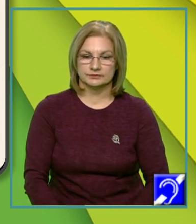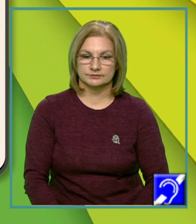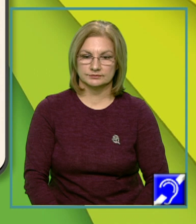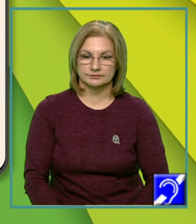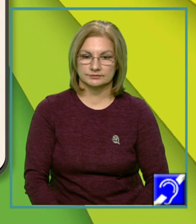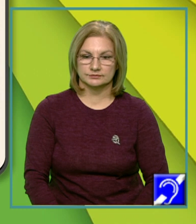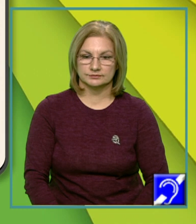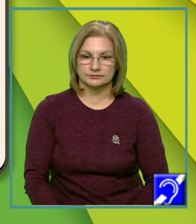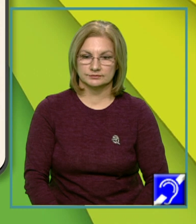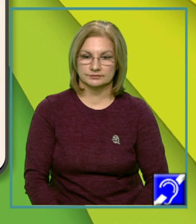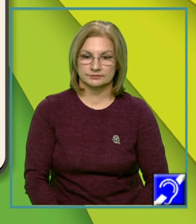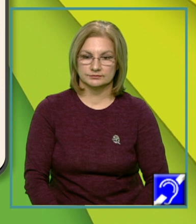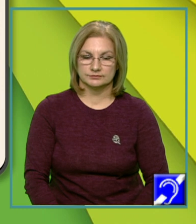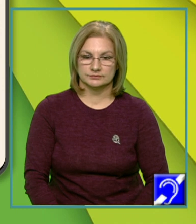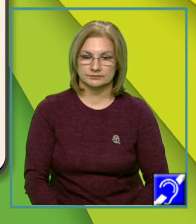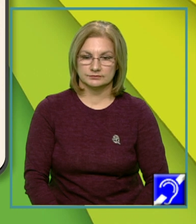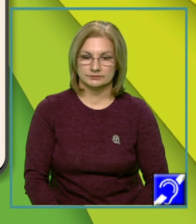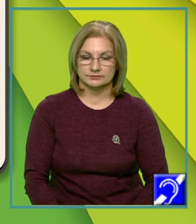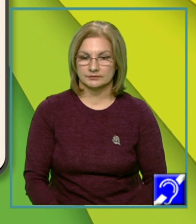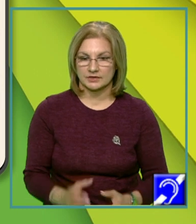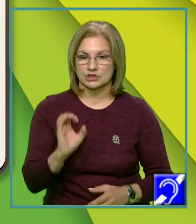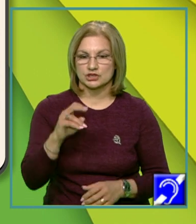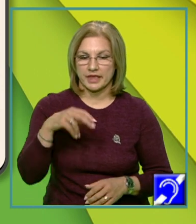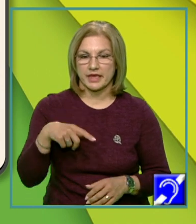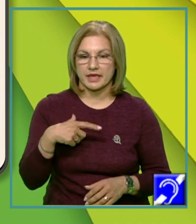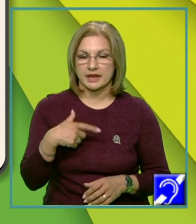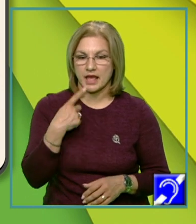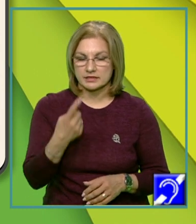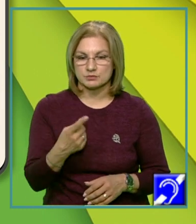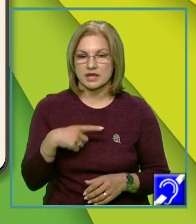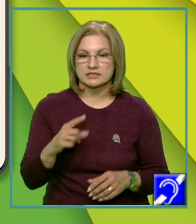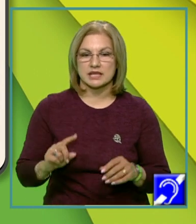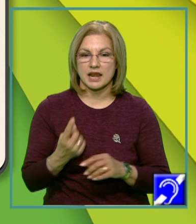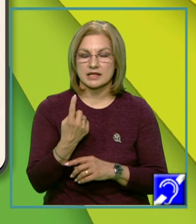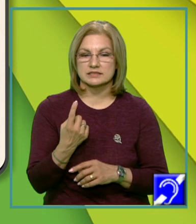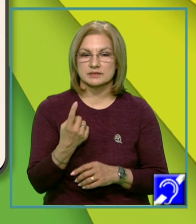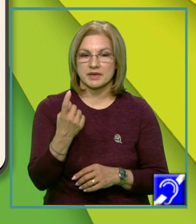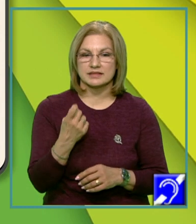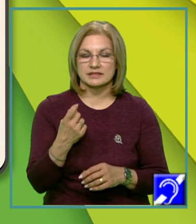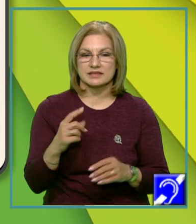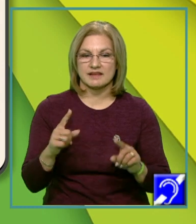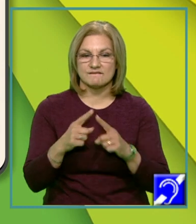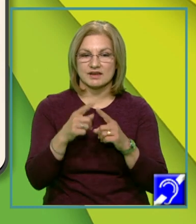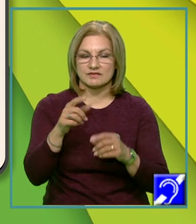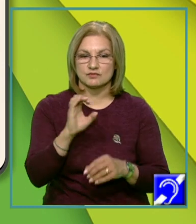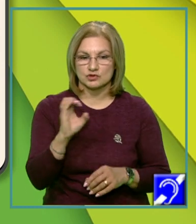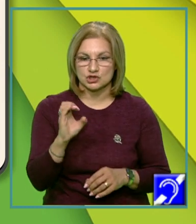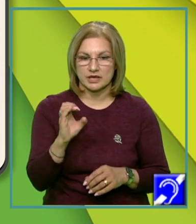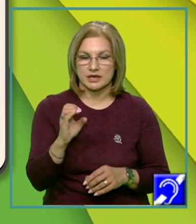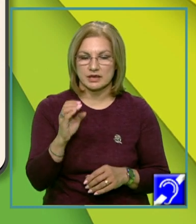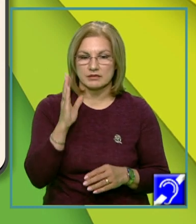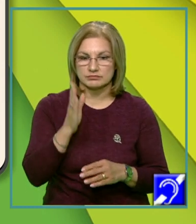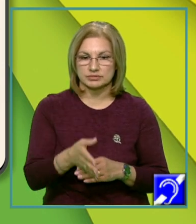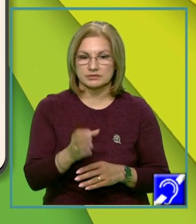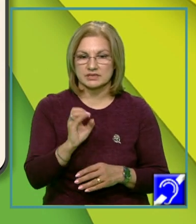perpendiculară pe ce a unde ce e el a spus că este înălțimea dusă din vârful c în triunghiul isoscel